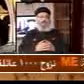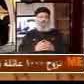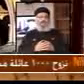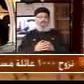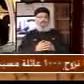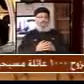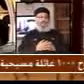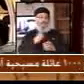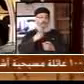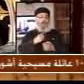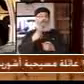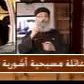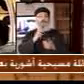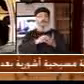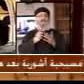أشفق على الجمع،